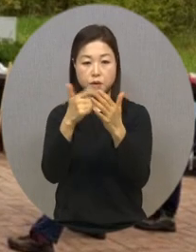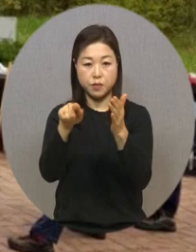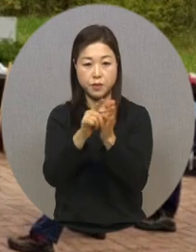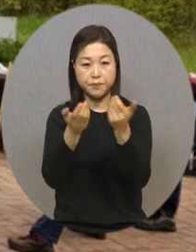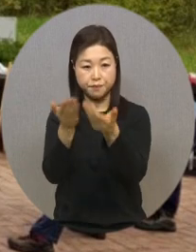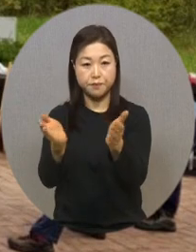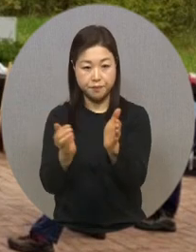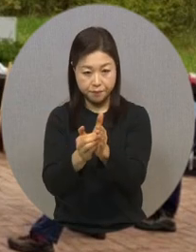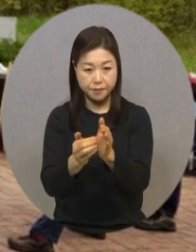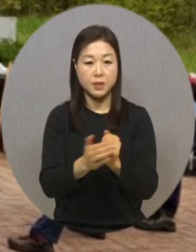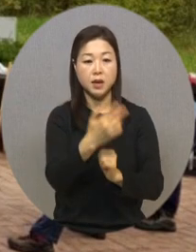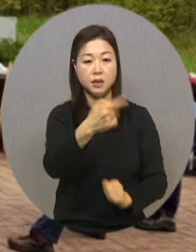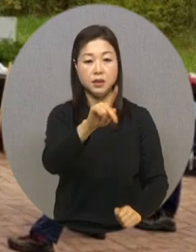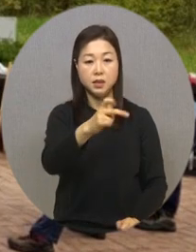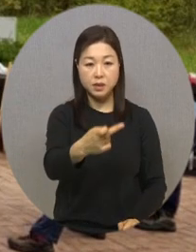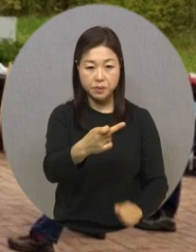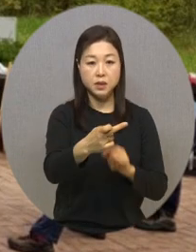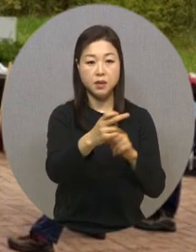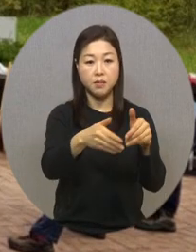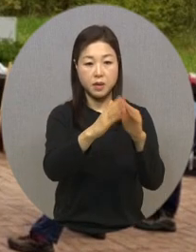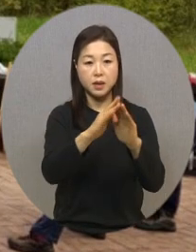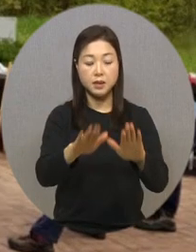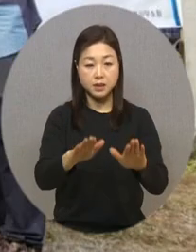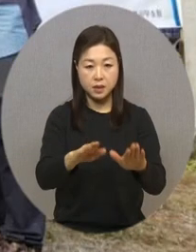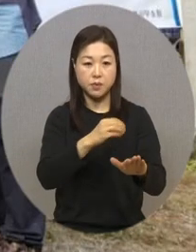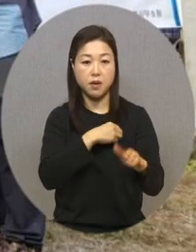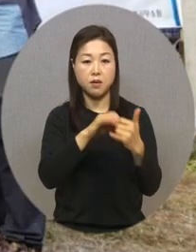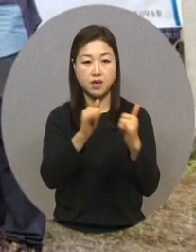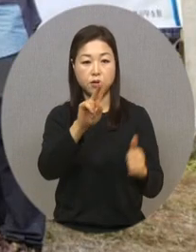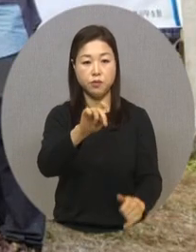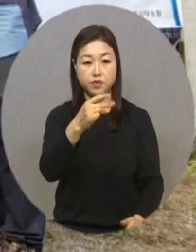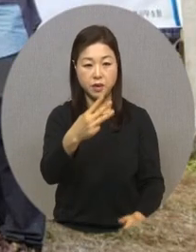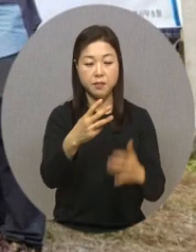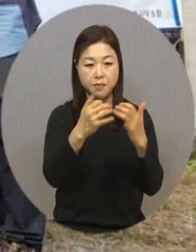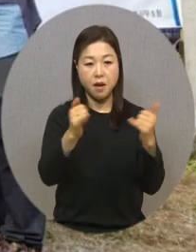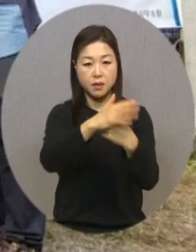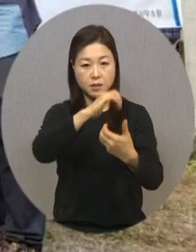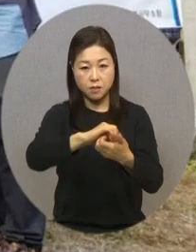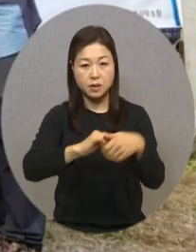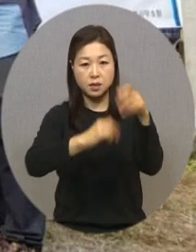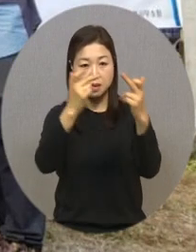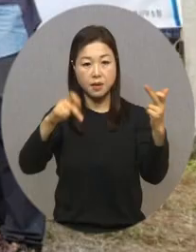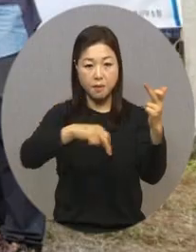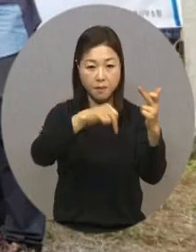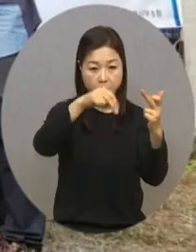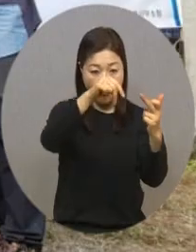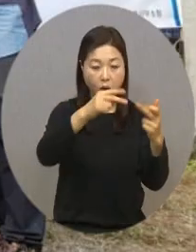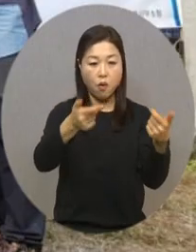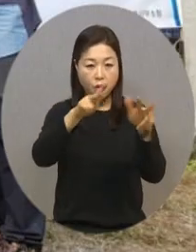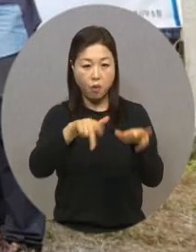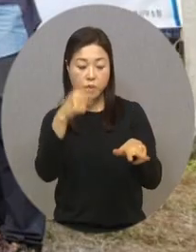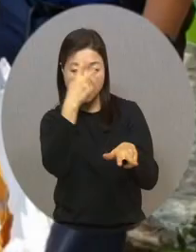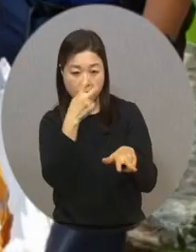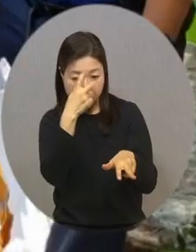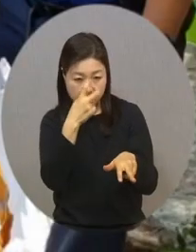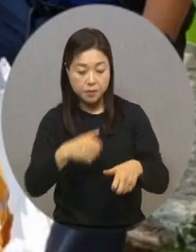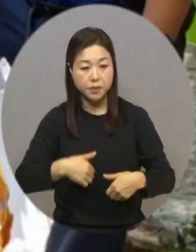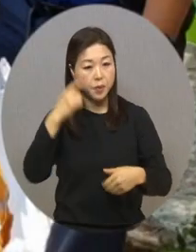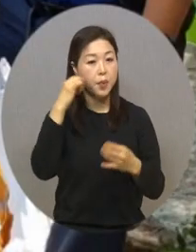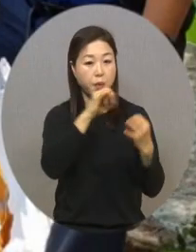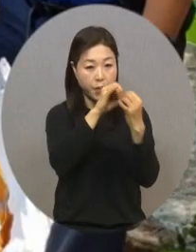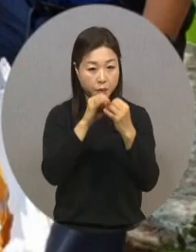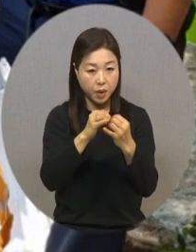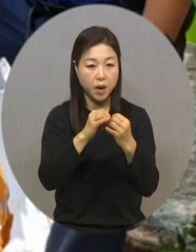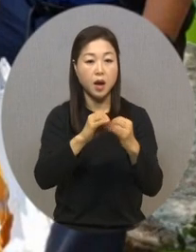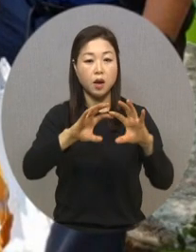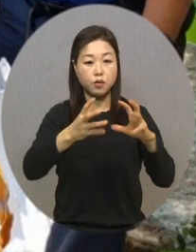이 산악회는 현재 23명의 회원으로 정기 산행을 하며 공원 관리의 필요성을 공감해 국립공원